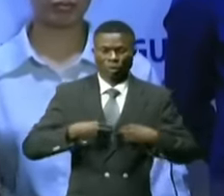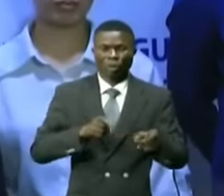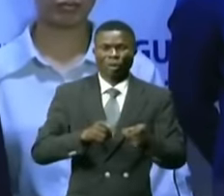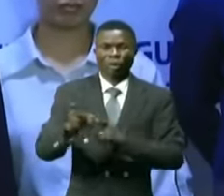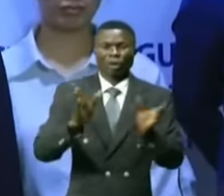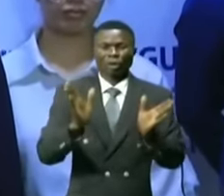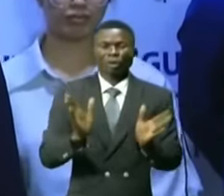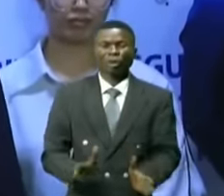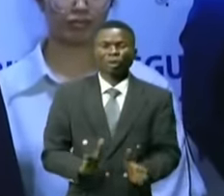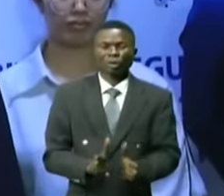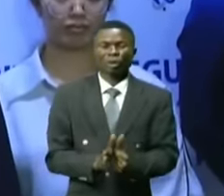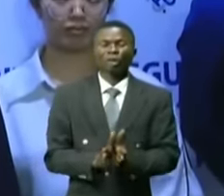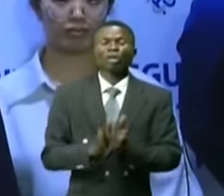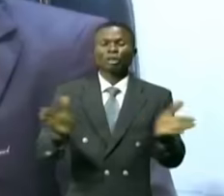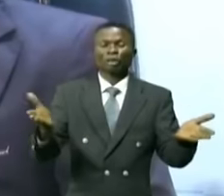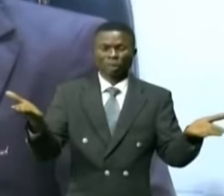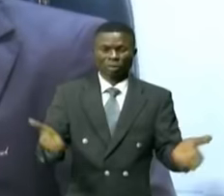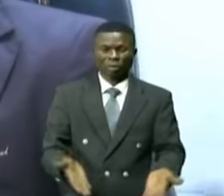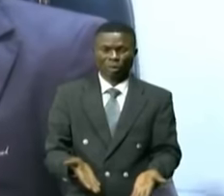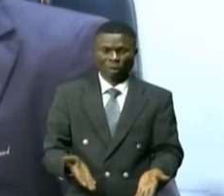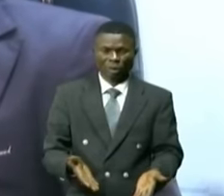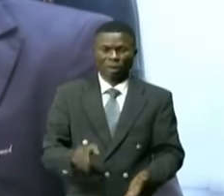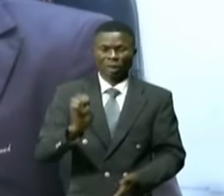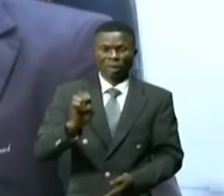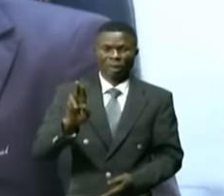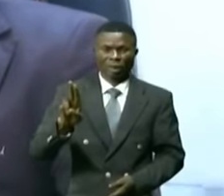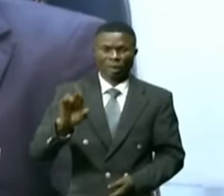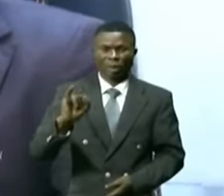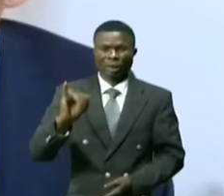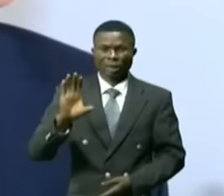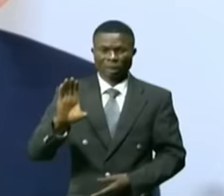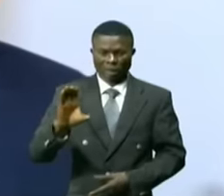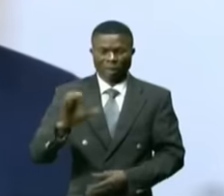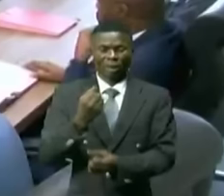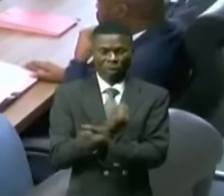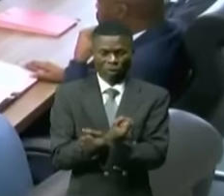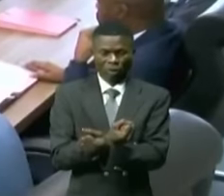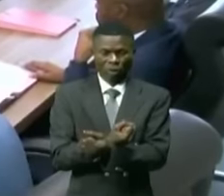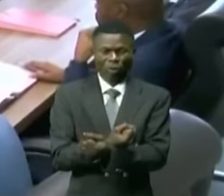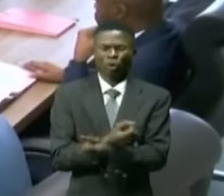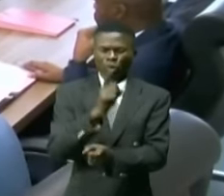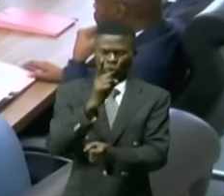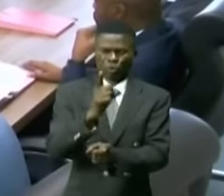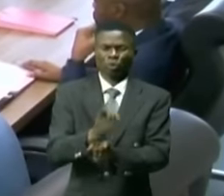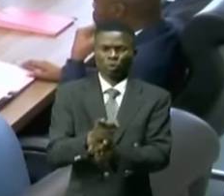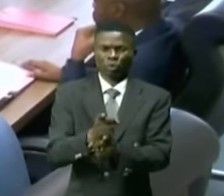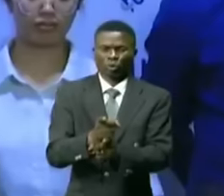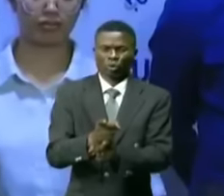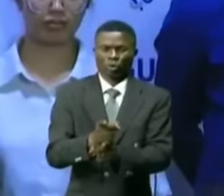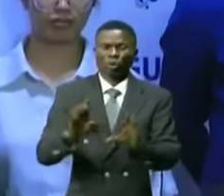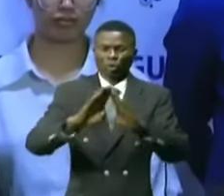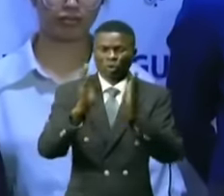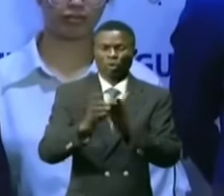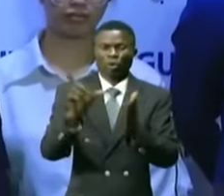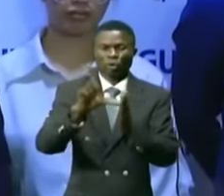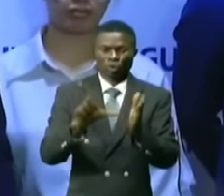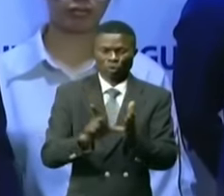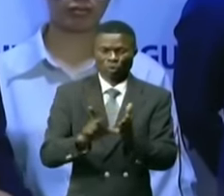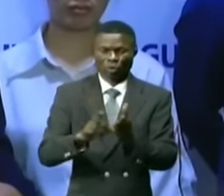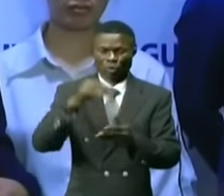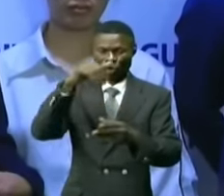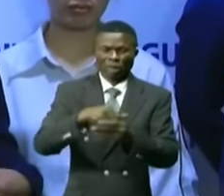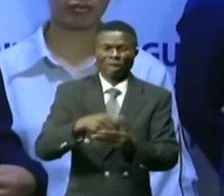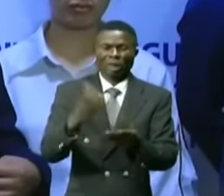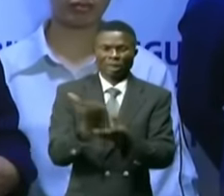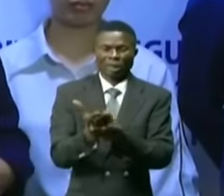général ici présent, M. Lee, de désormais respecter scrupuleusement les dispositions légales et réglementaires